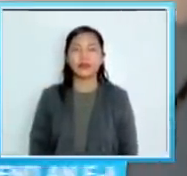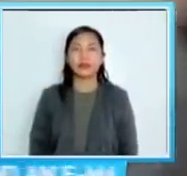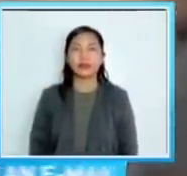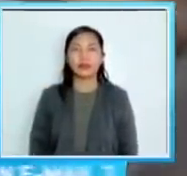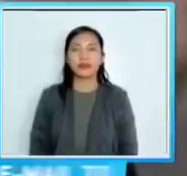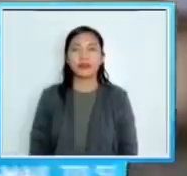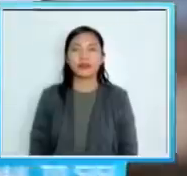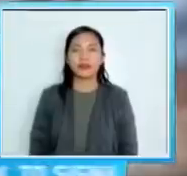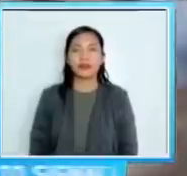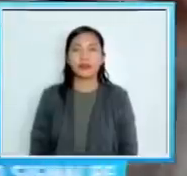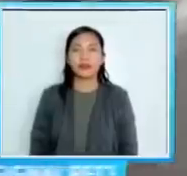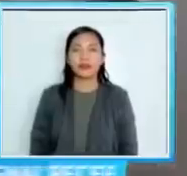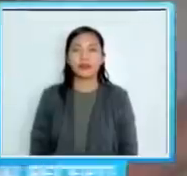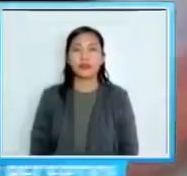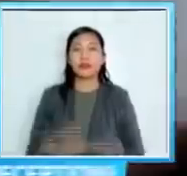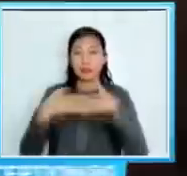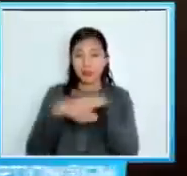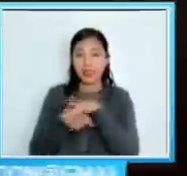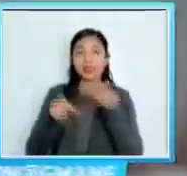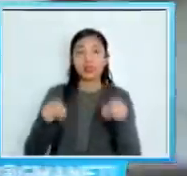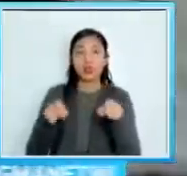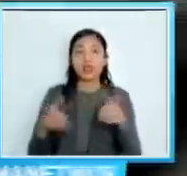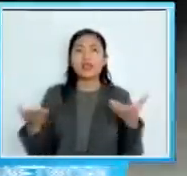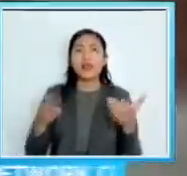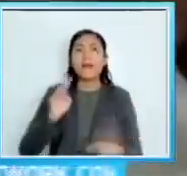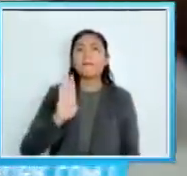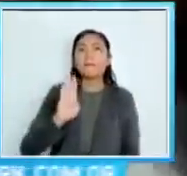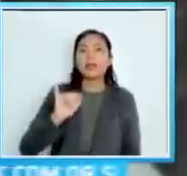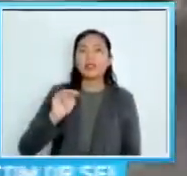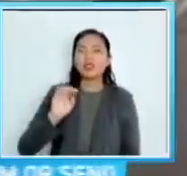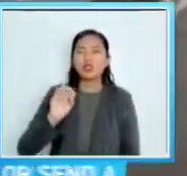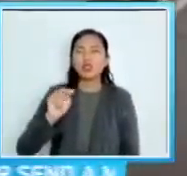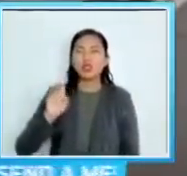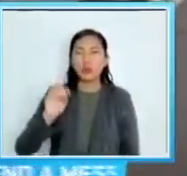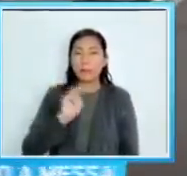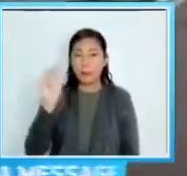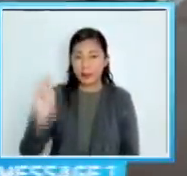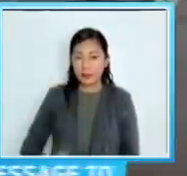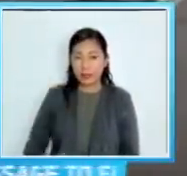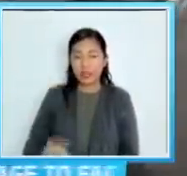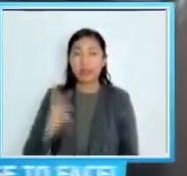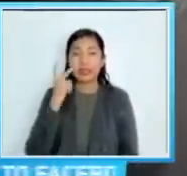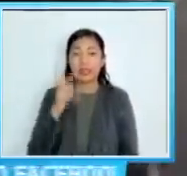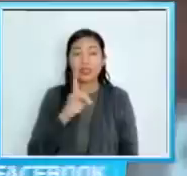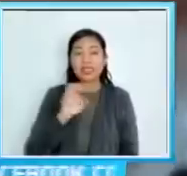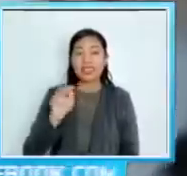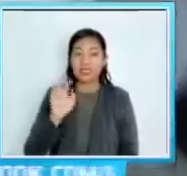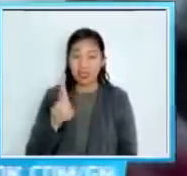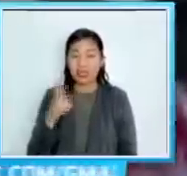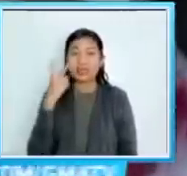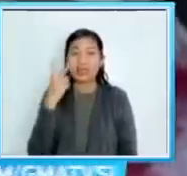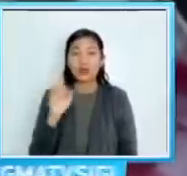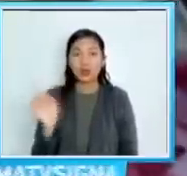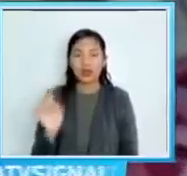Pagpasok pa lang sa tindahan na ito sa Binondo, Maynila, tumambad na sa mga tauhan ng NBI Environmental Crime Division at DNR ang 5 buhay na